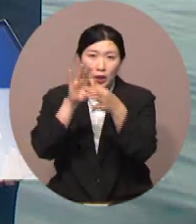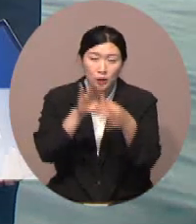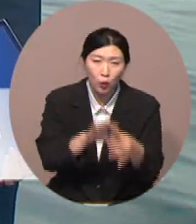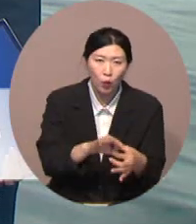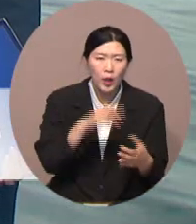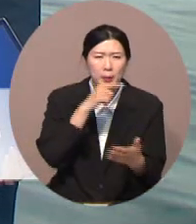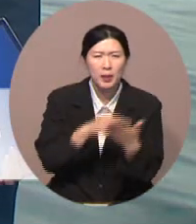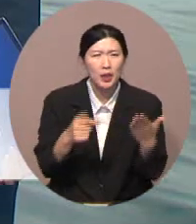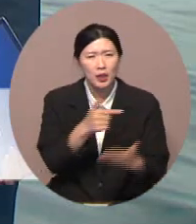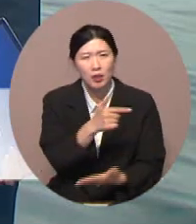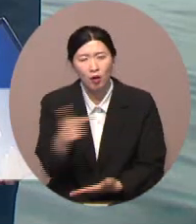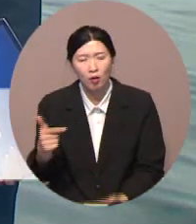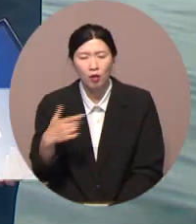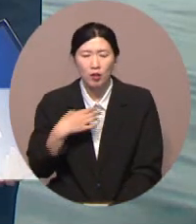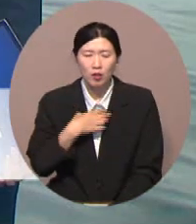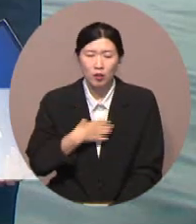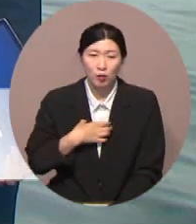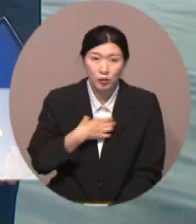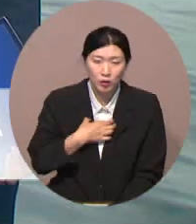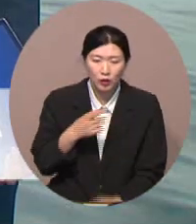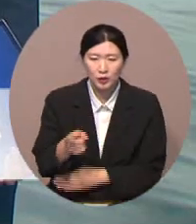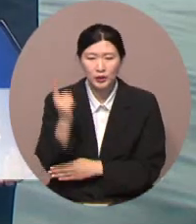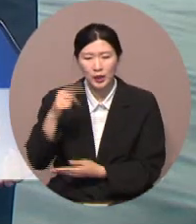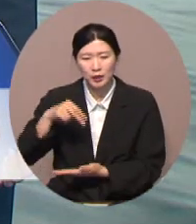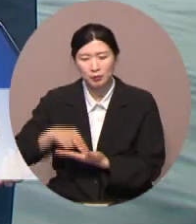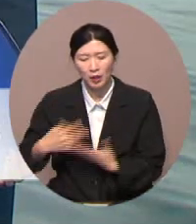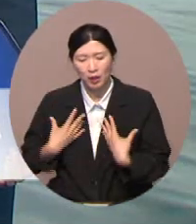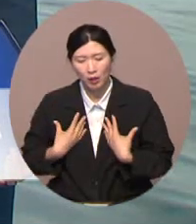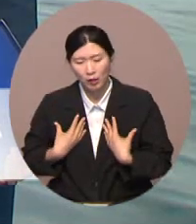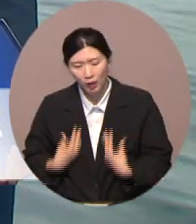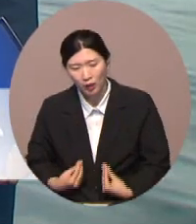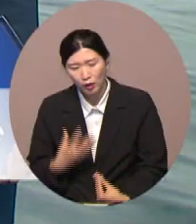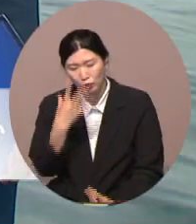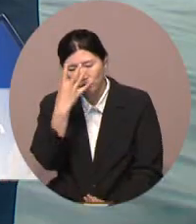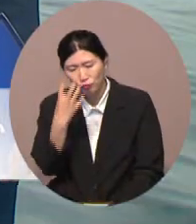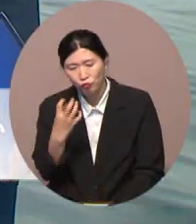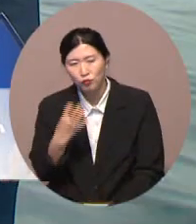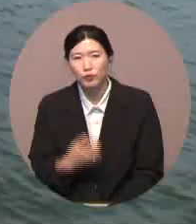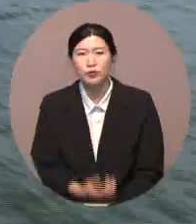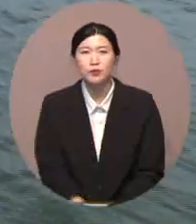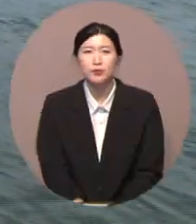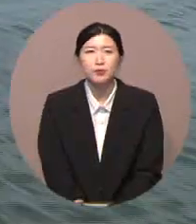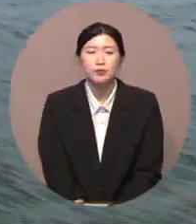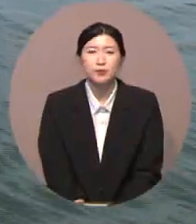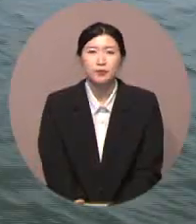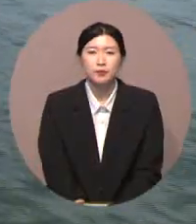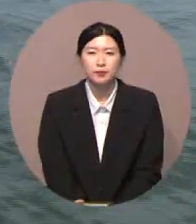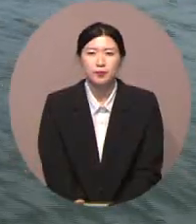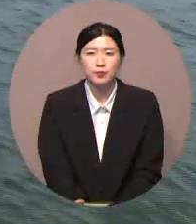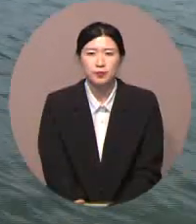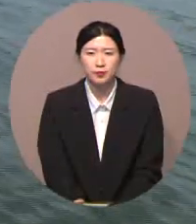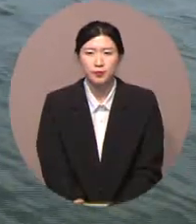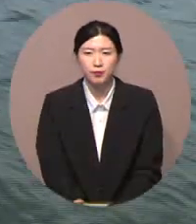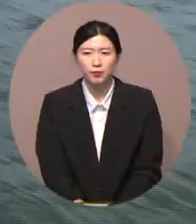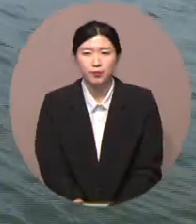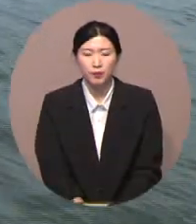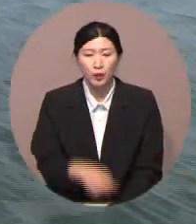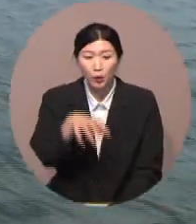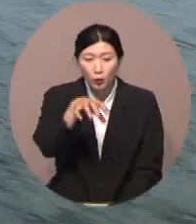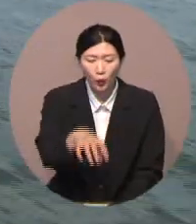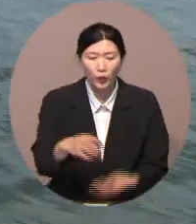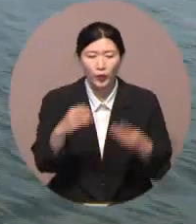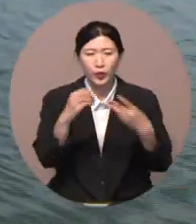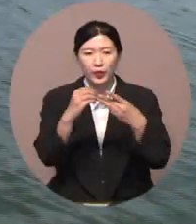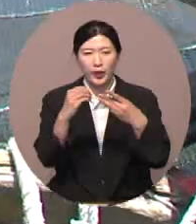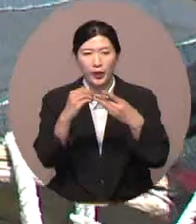피해가 이어질 거란 전망에 어민들은 망연 자시라고 있습니다 김태혁 기자입니다 태양군 안면읍